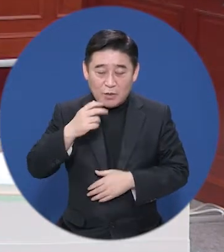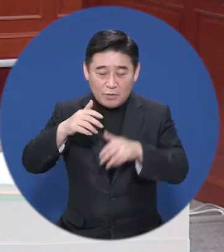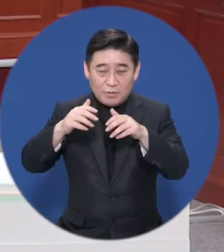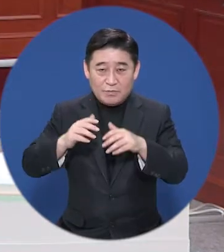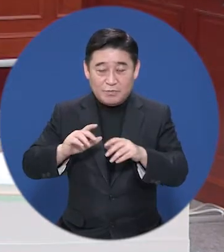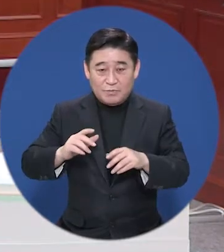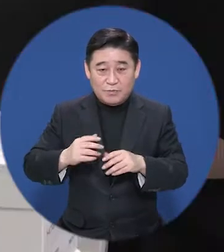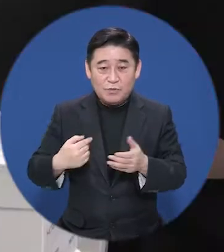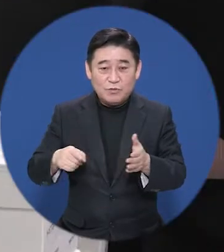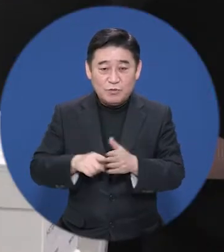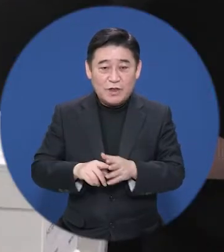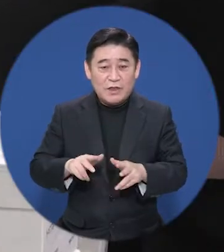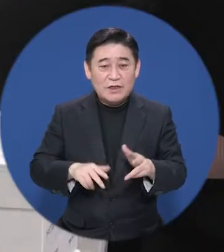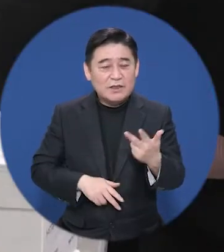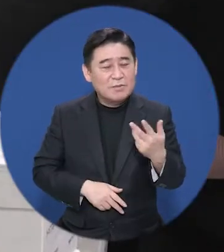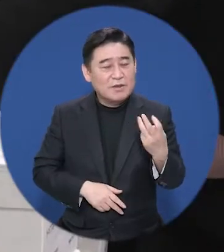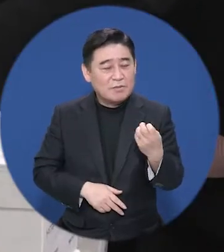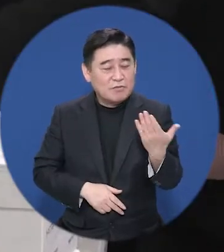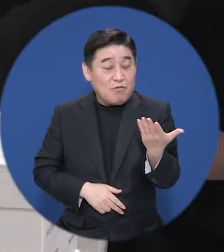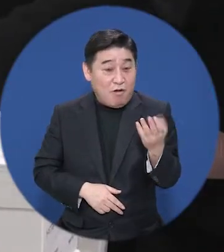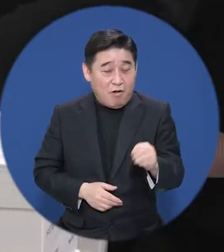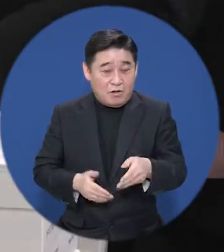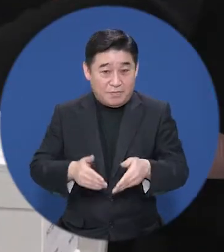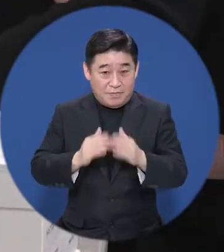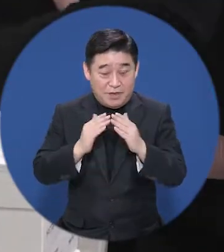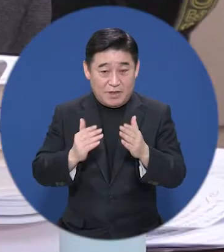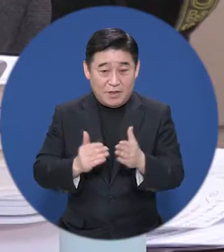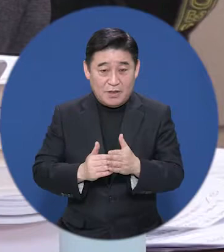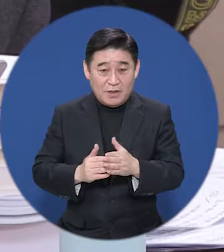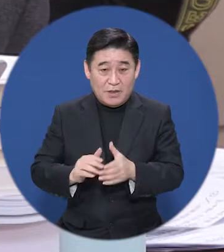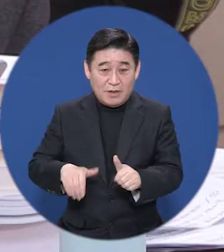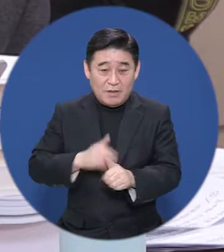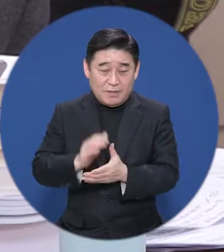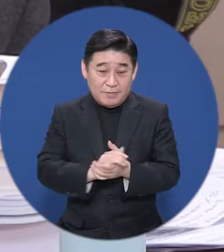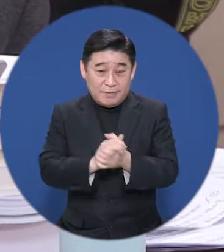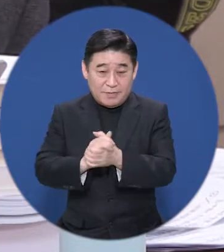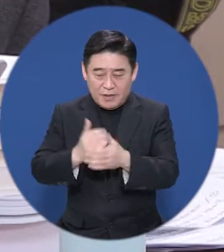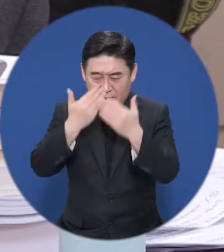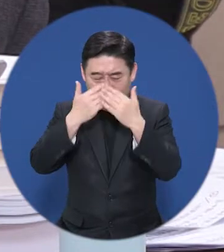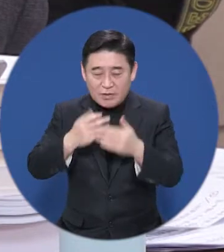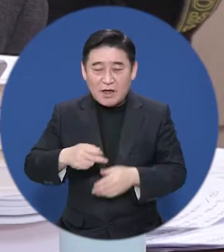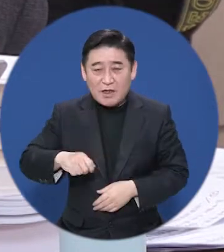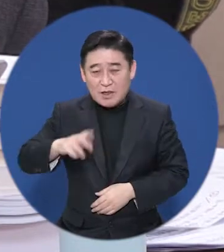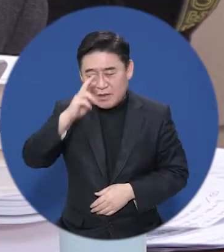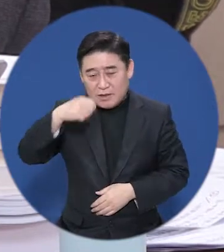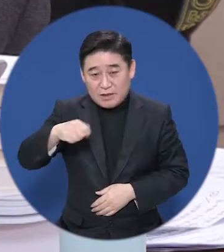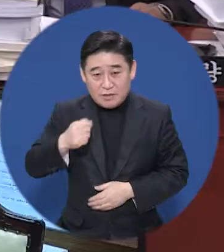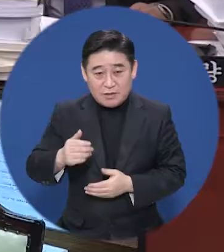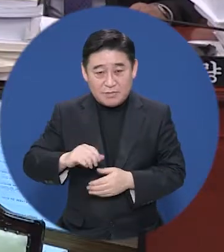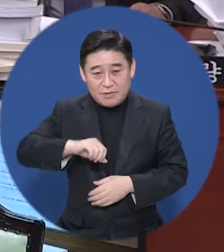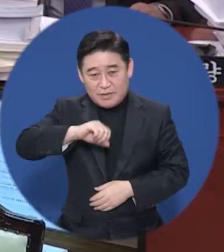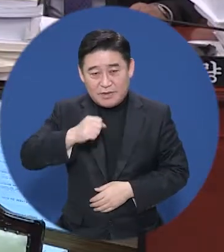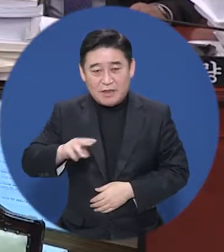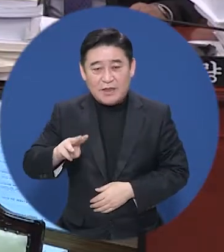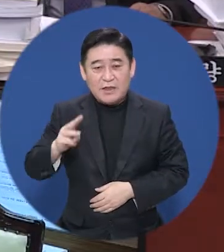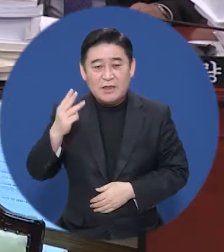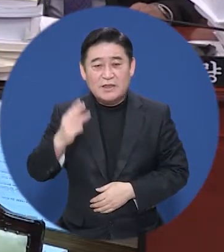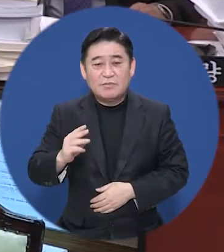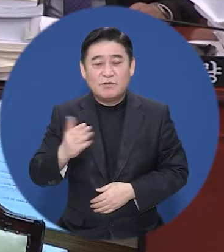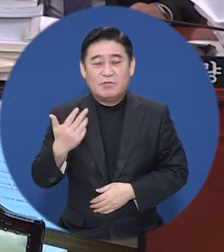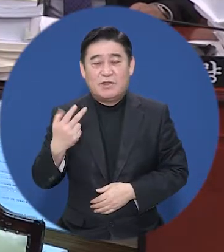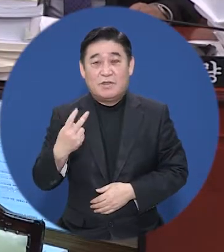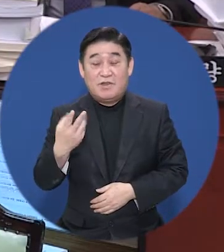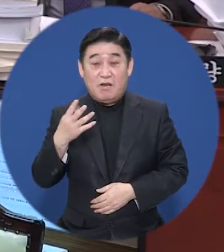구축을 위해 739억 원이 편성되고 친환경 무상급식 예산으로 3,972억 원을